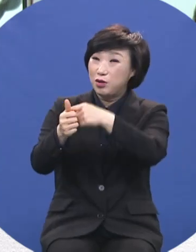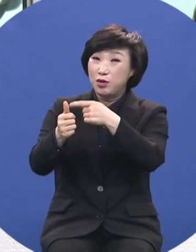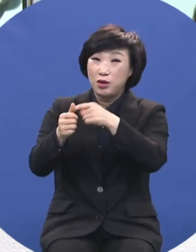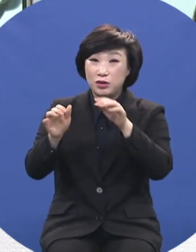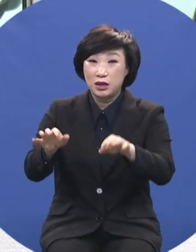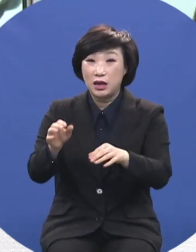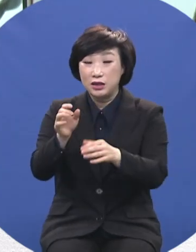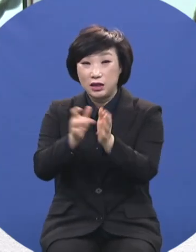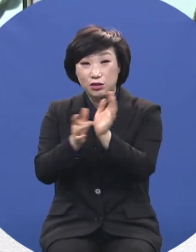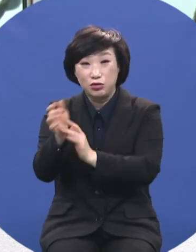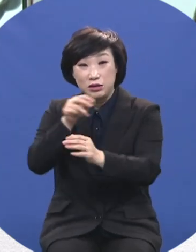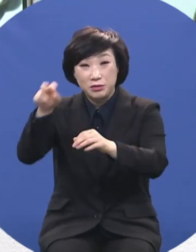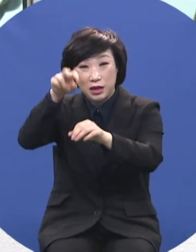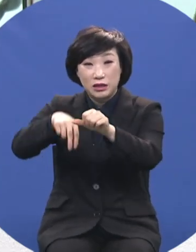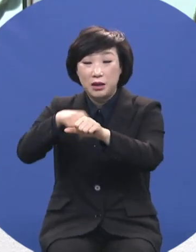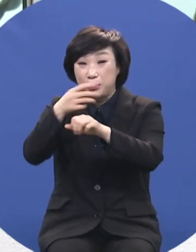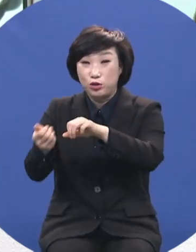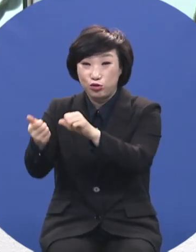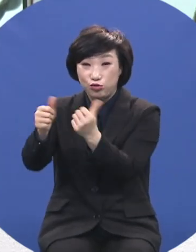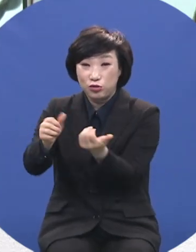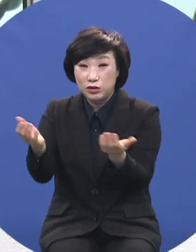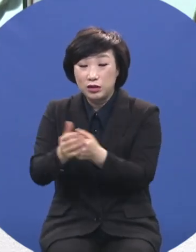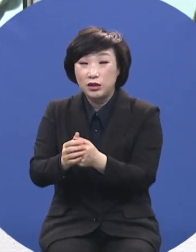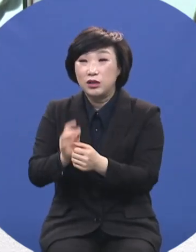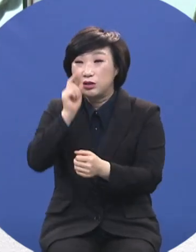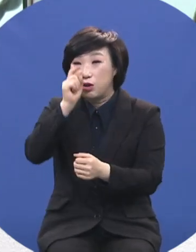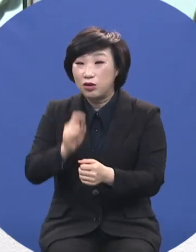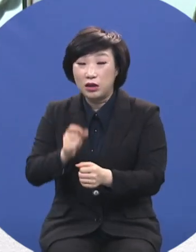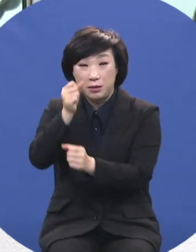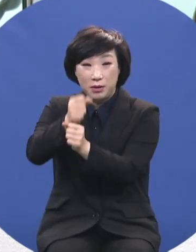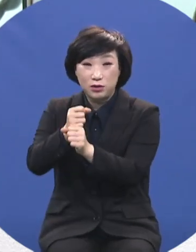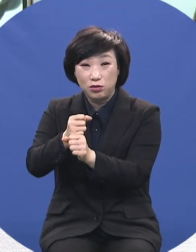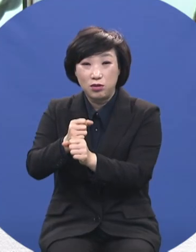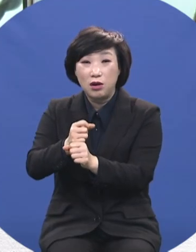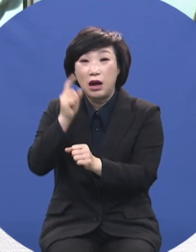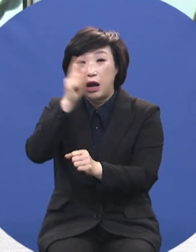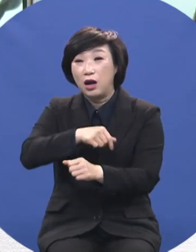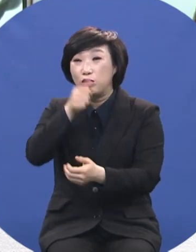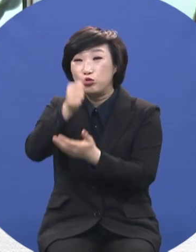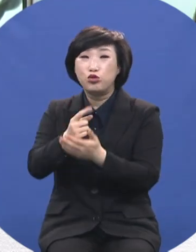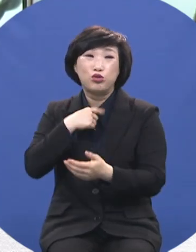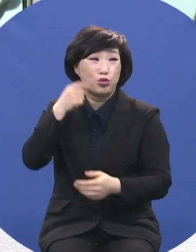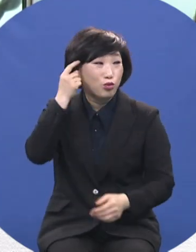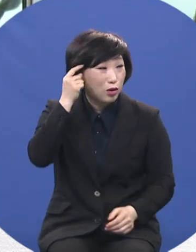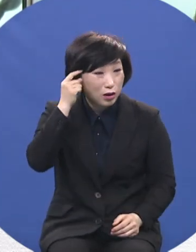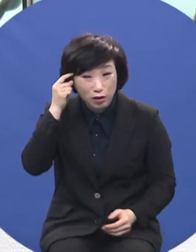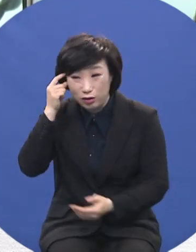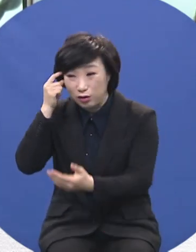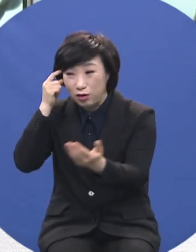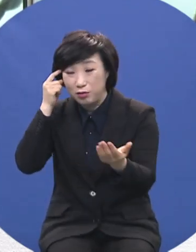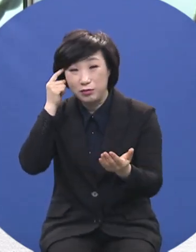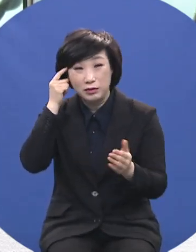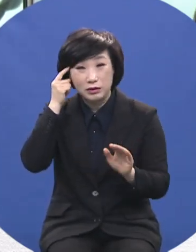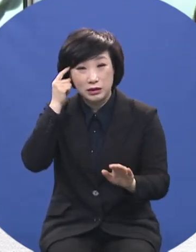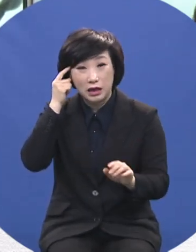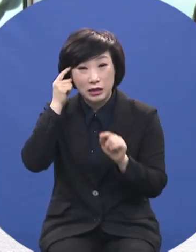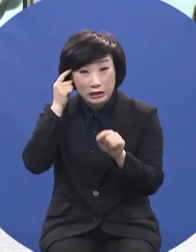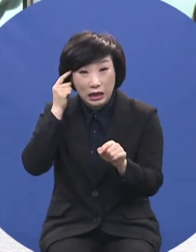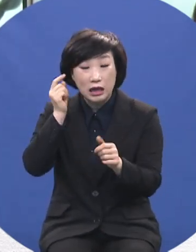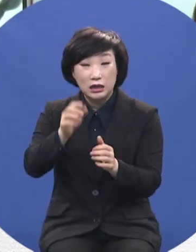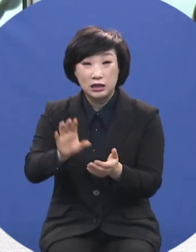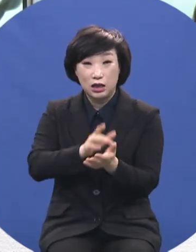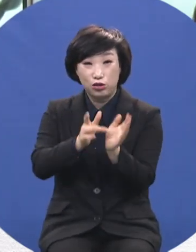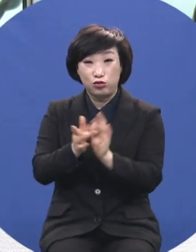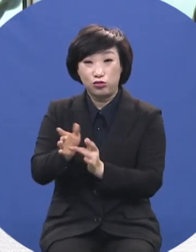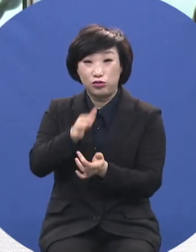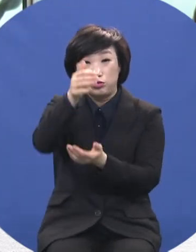피 흘리심을 더럽게 만들며 부정한 죄를 저지르는 까닭이 무엇이냐? 이 사람이 무슨 그리스도의